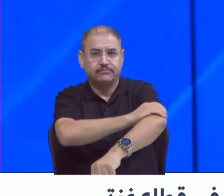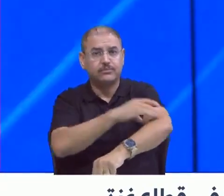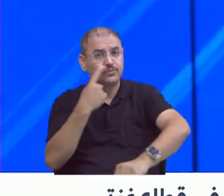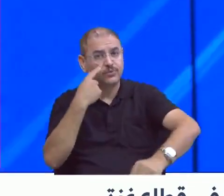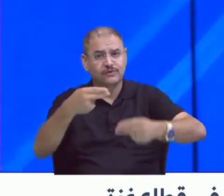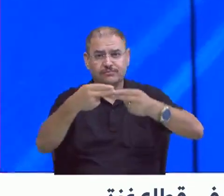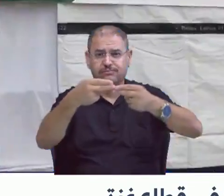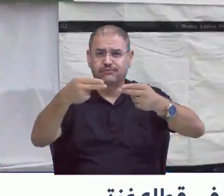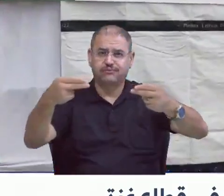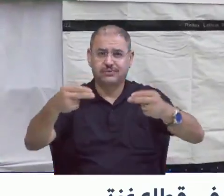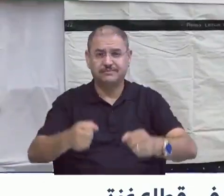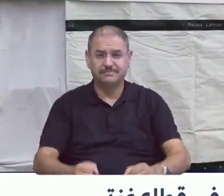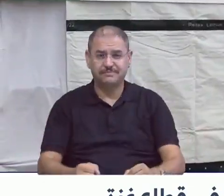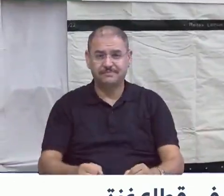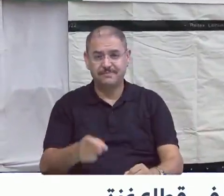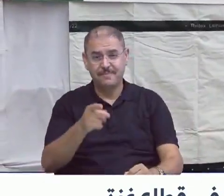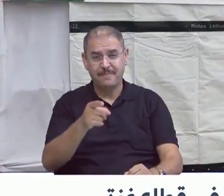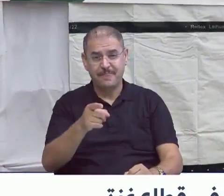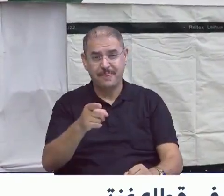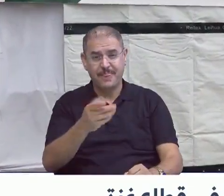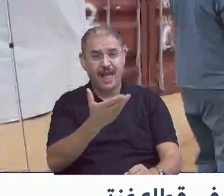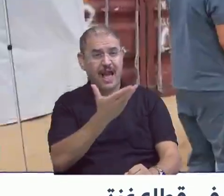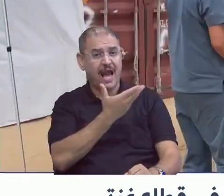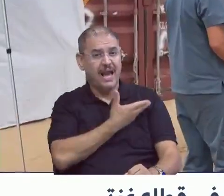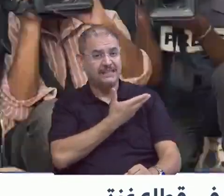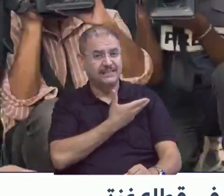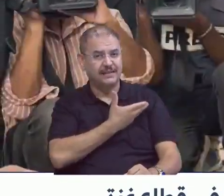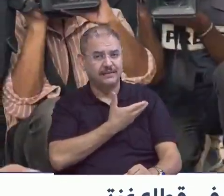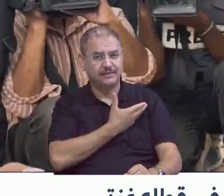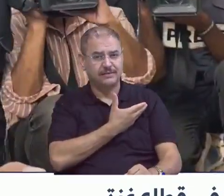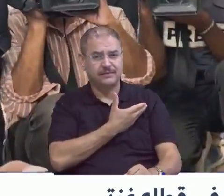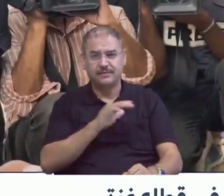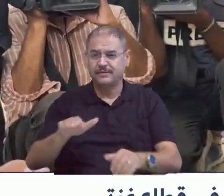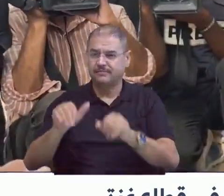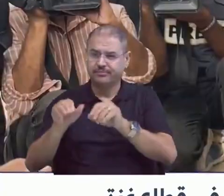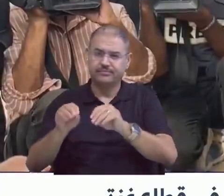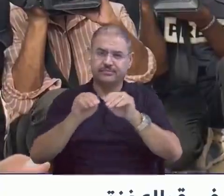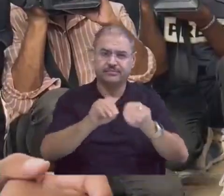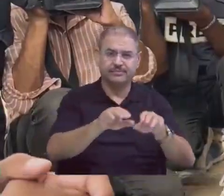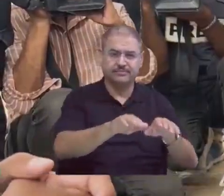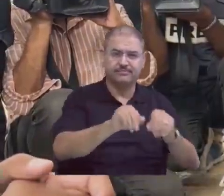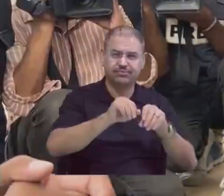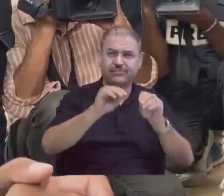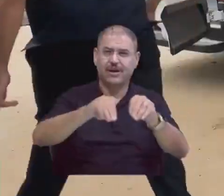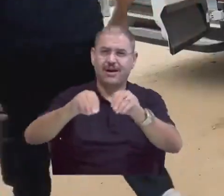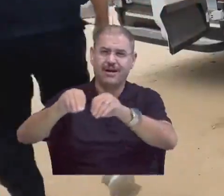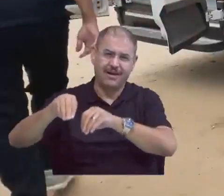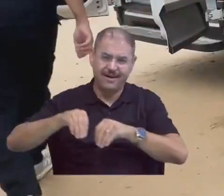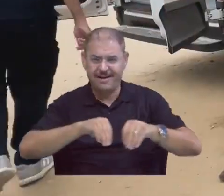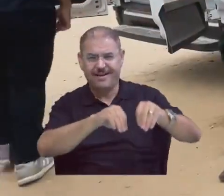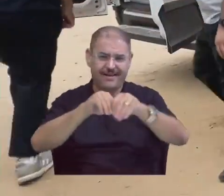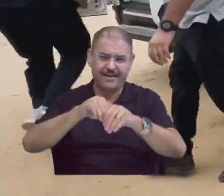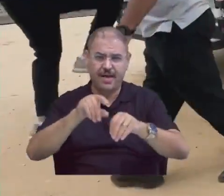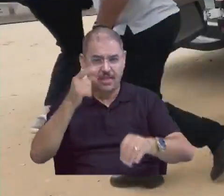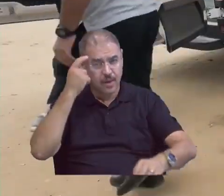الأمل. باشرت وحدة دعم مبتوري الأطراف المتنقلة لاستقبال مراجعيها في قطاع غزة ضمن